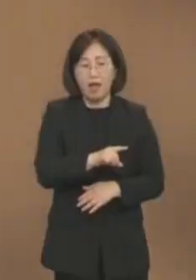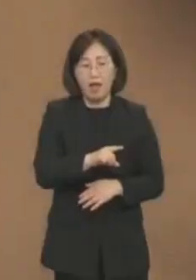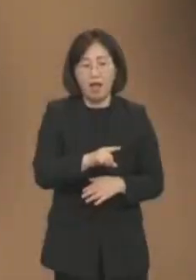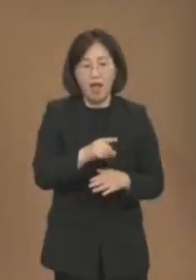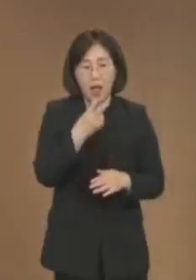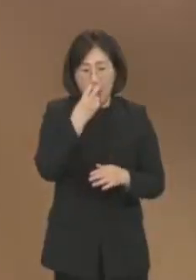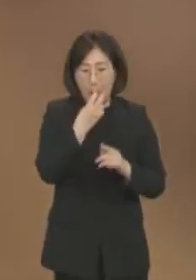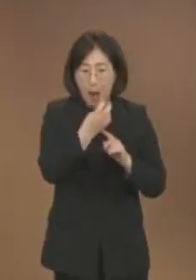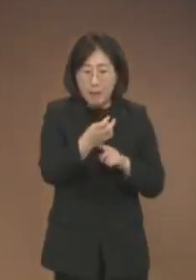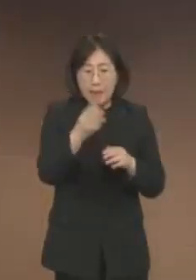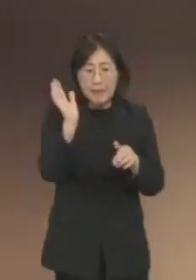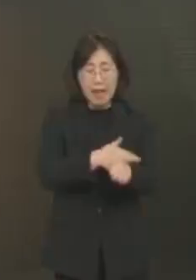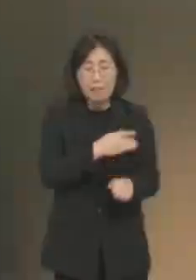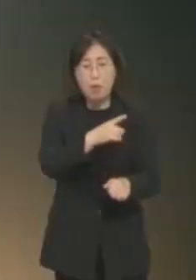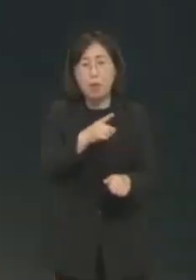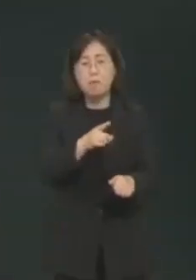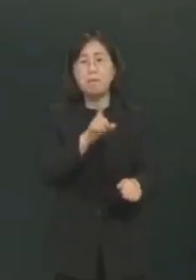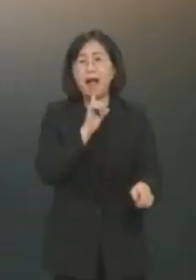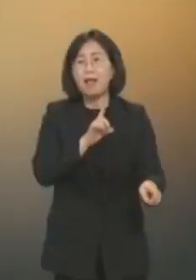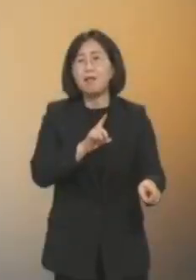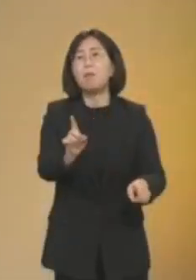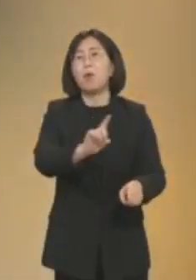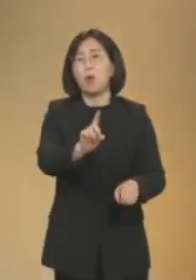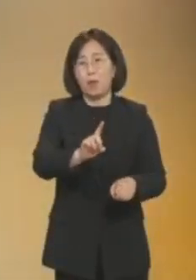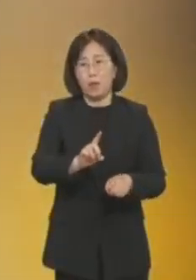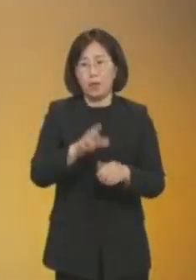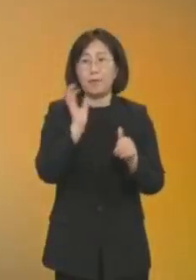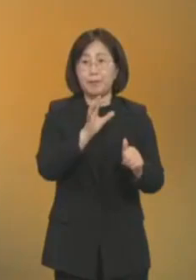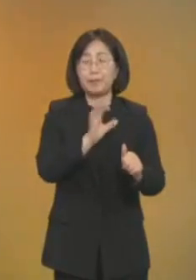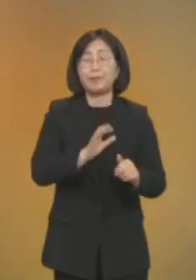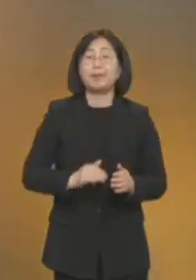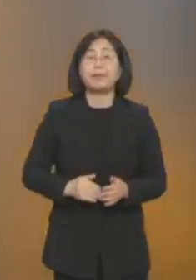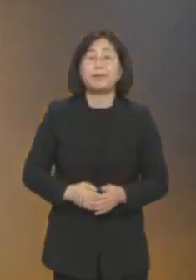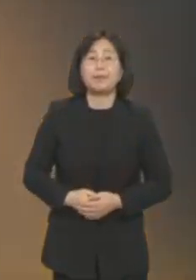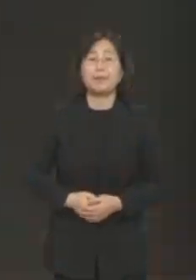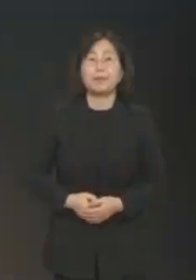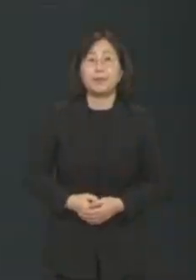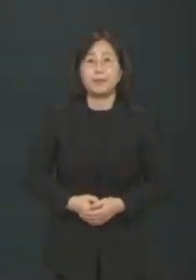유도하는 적방 하장식 행태라고 비난했습니다. TJB 조혜원입니다.